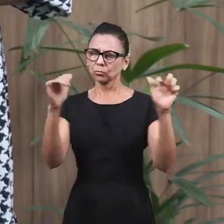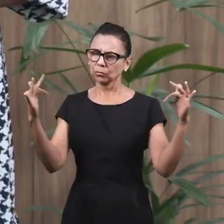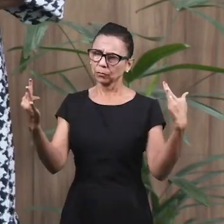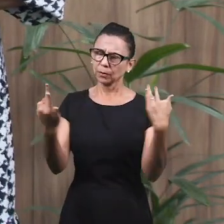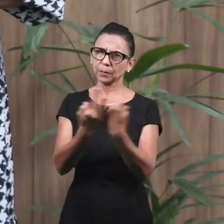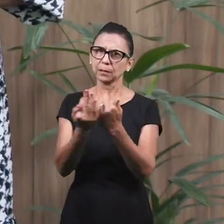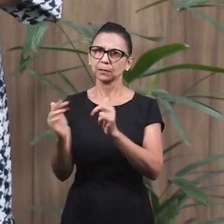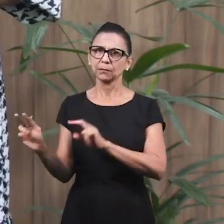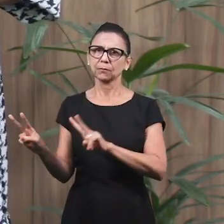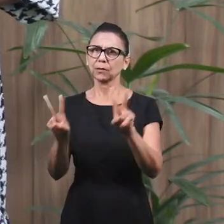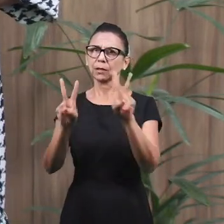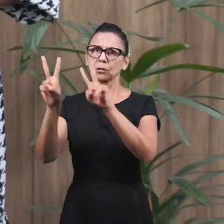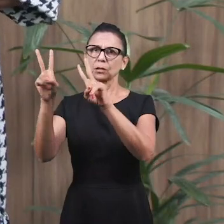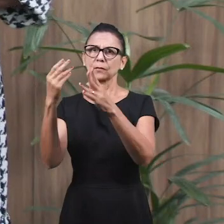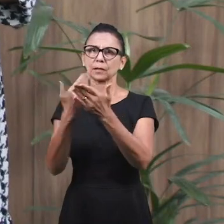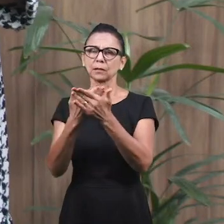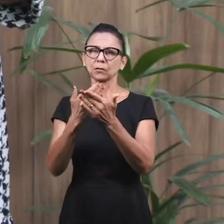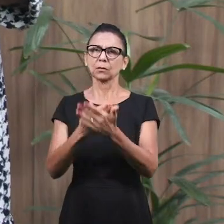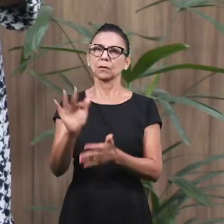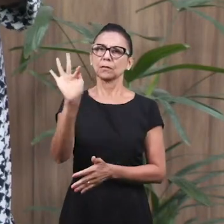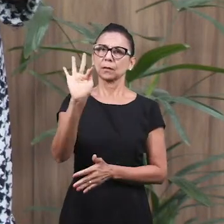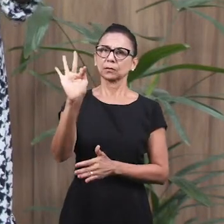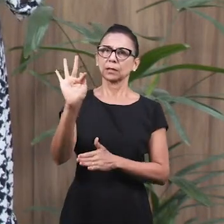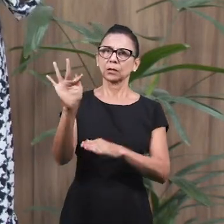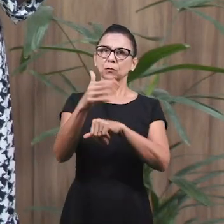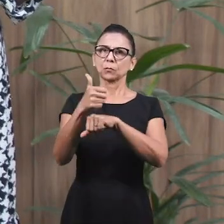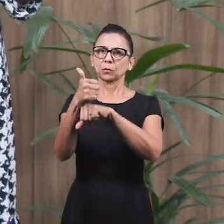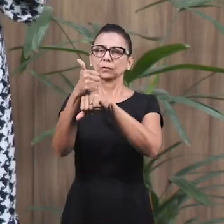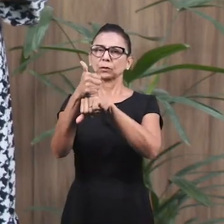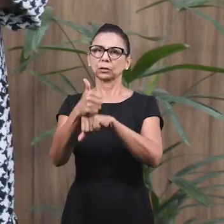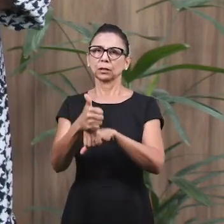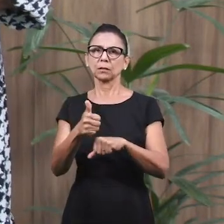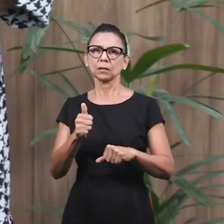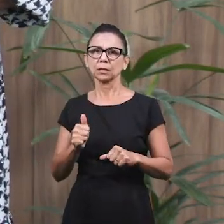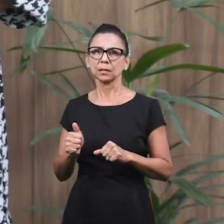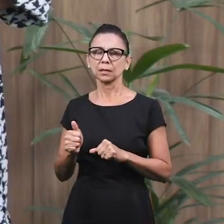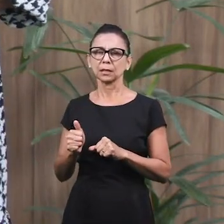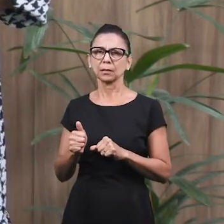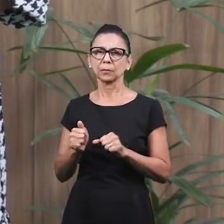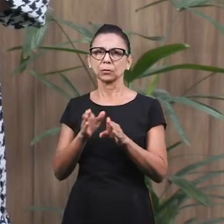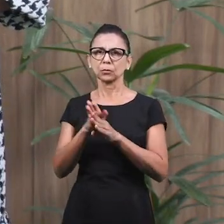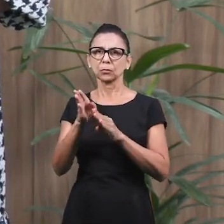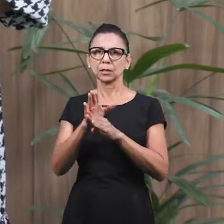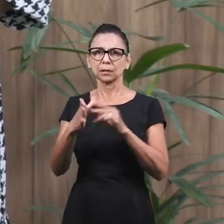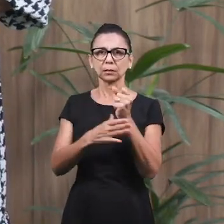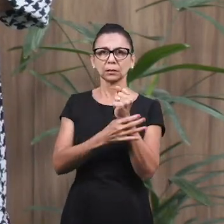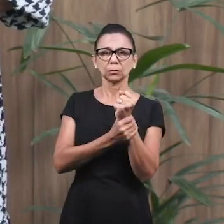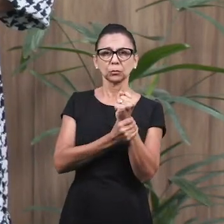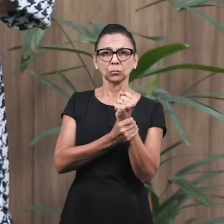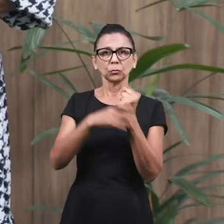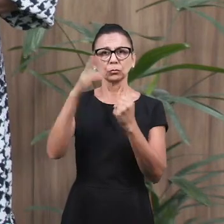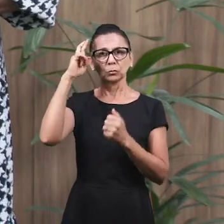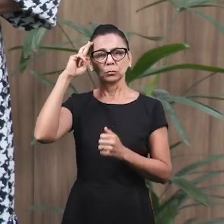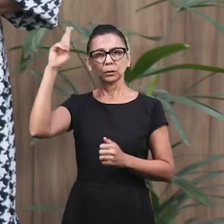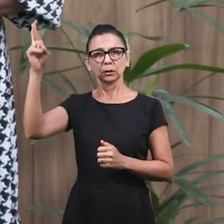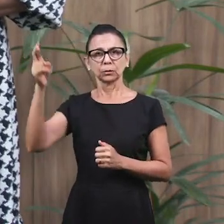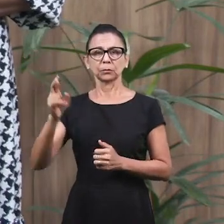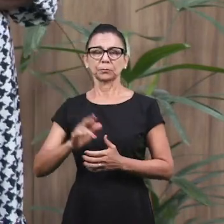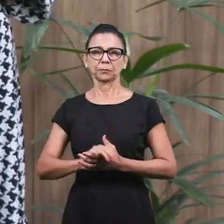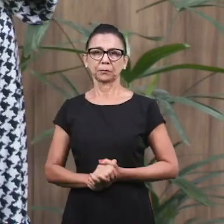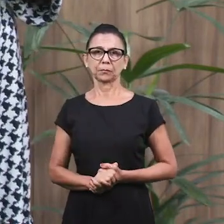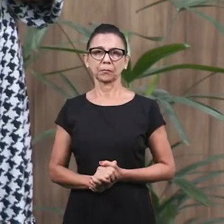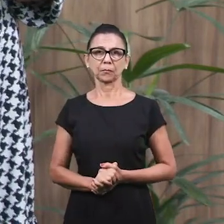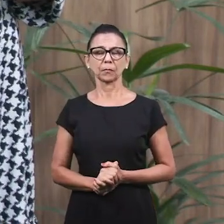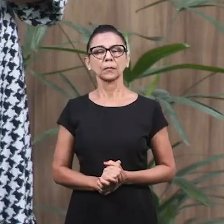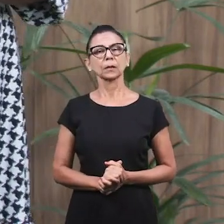Давайте всей семьёю учить наших детей, чтобы они ценили как обучение, и также следовать